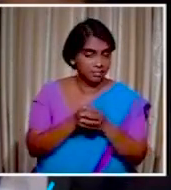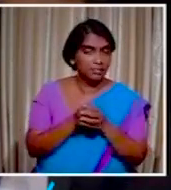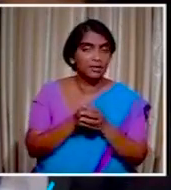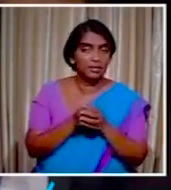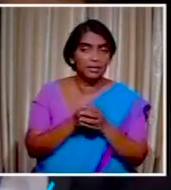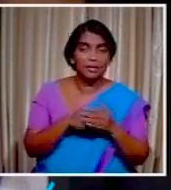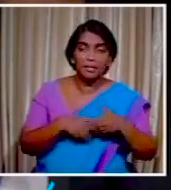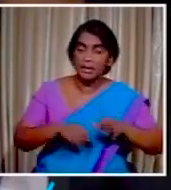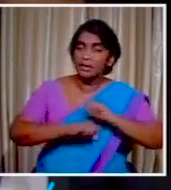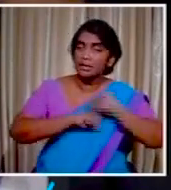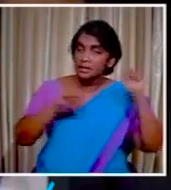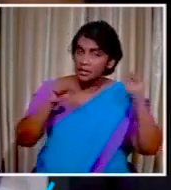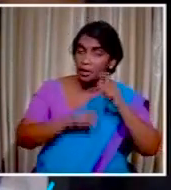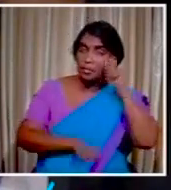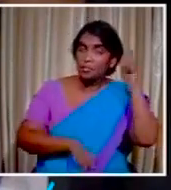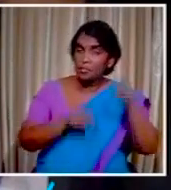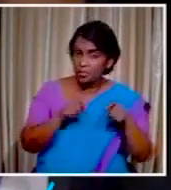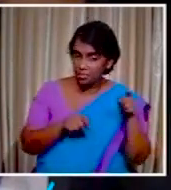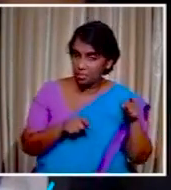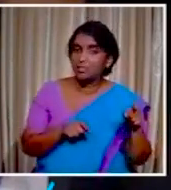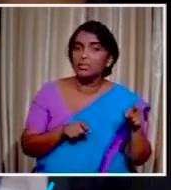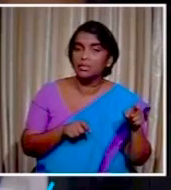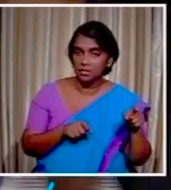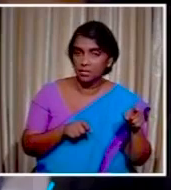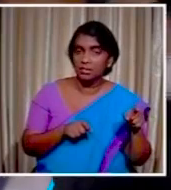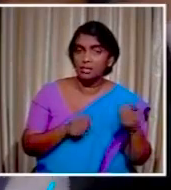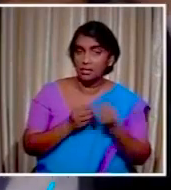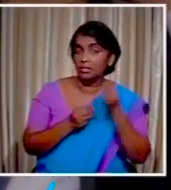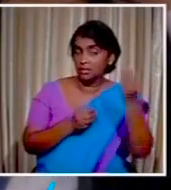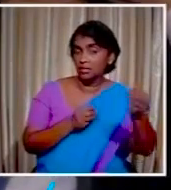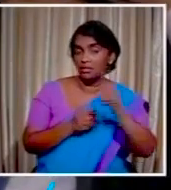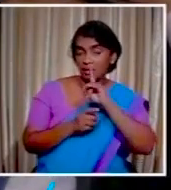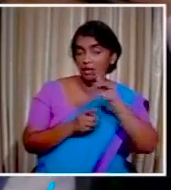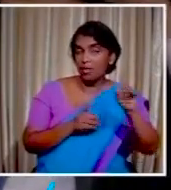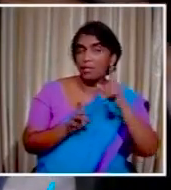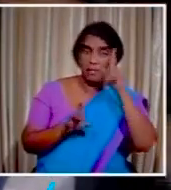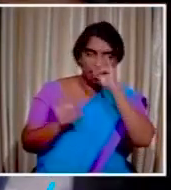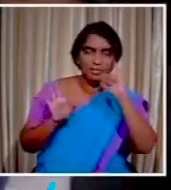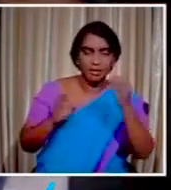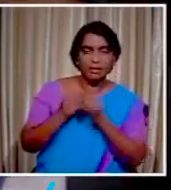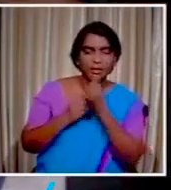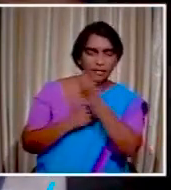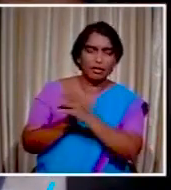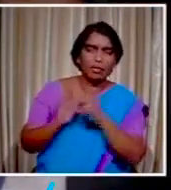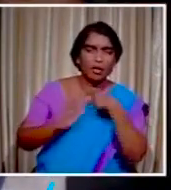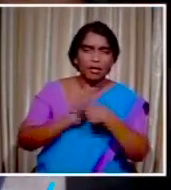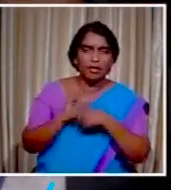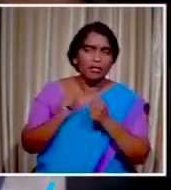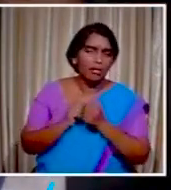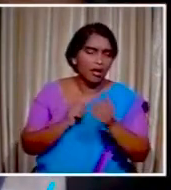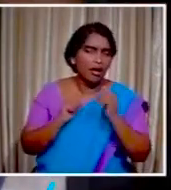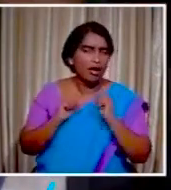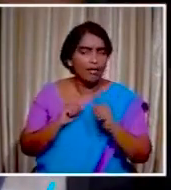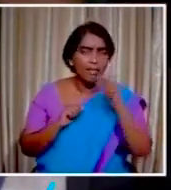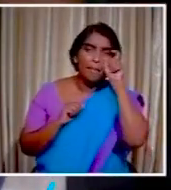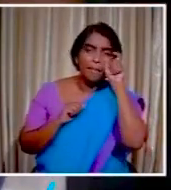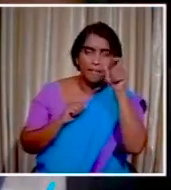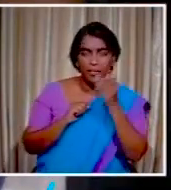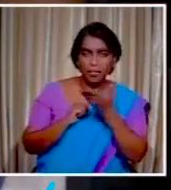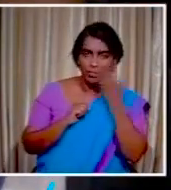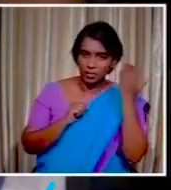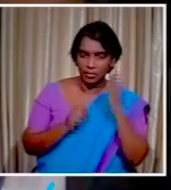පාරට බහැලා අරගල කරන මිනිසුන්ට එන ඔබතුමන්ලා දෙන්න ඕන පණිවිඩය තමයි අපි මාස 6ක් දෙන්න ඕන මේ රට කොහෙටද ගෙනියන්න ඕන කියලා බලන්න පුළුවන්ද